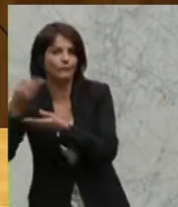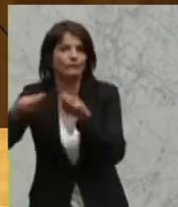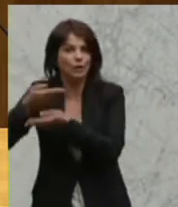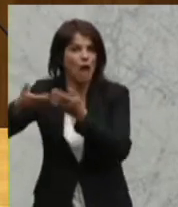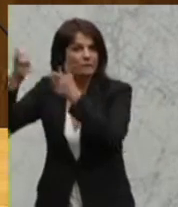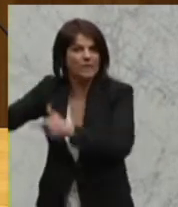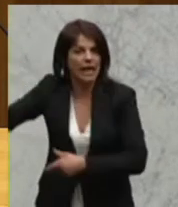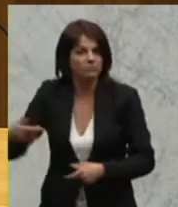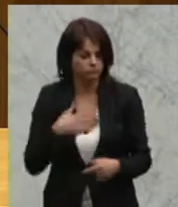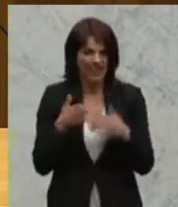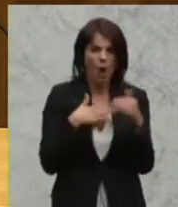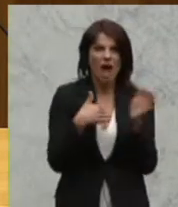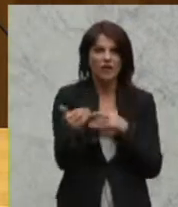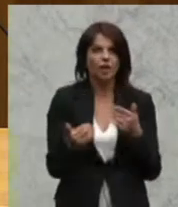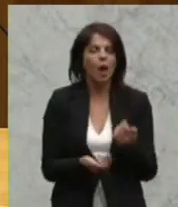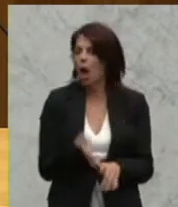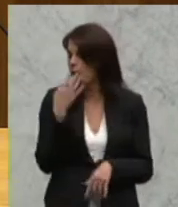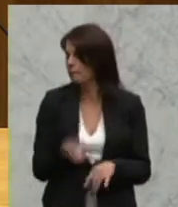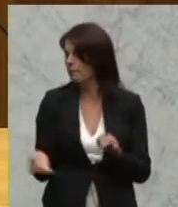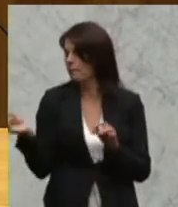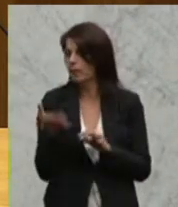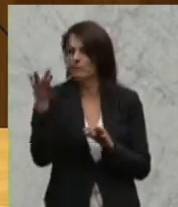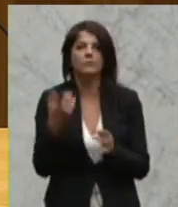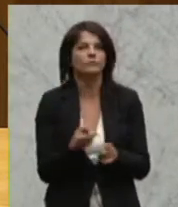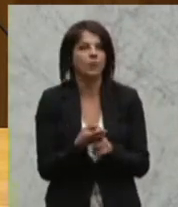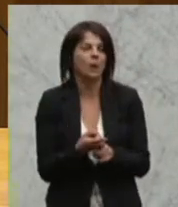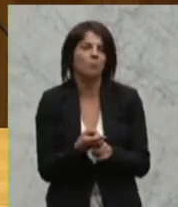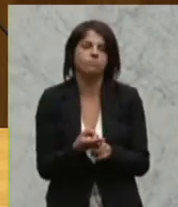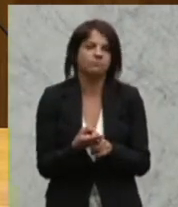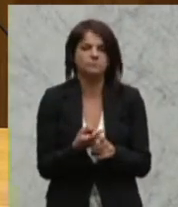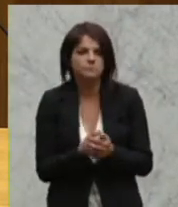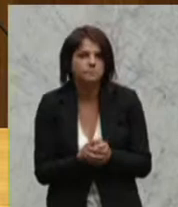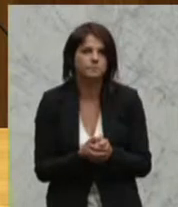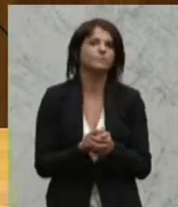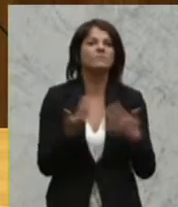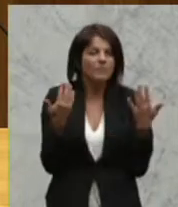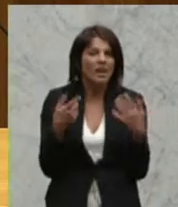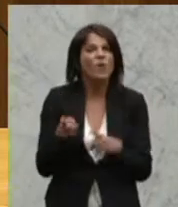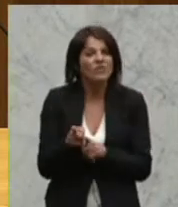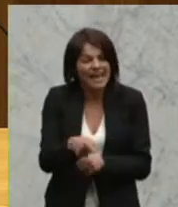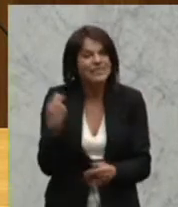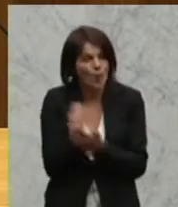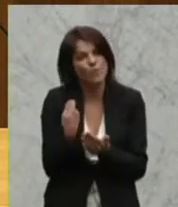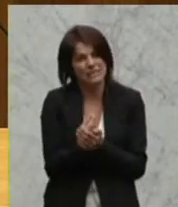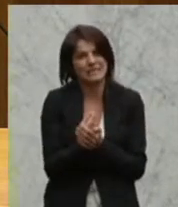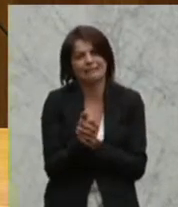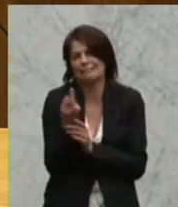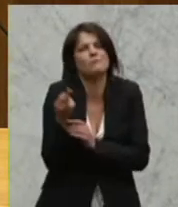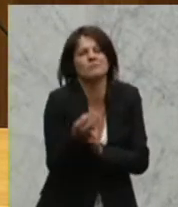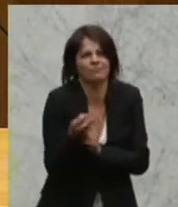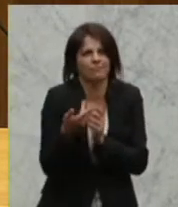wird unsere Neutralität, ohne mit der Wimper zu zucken, einfach so über Bord geworfen. Und das kostet Tausende